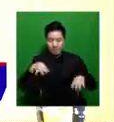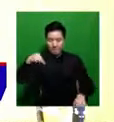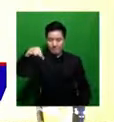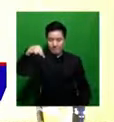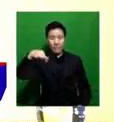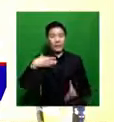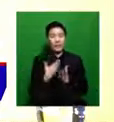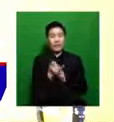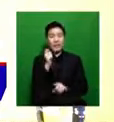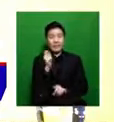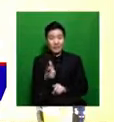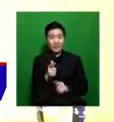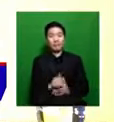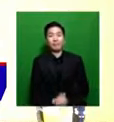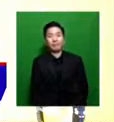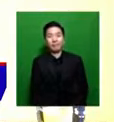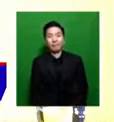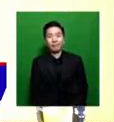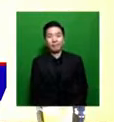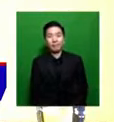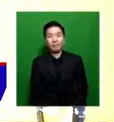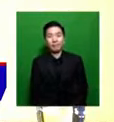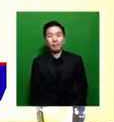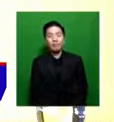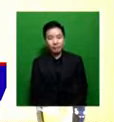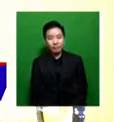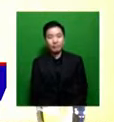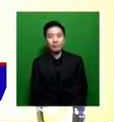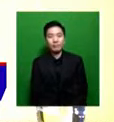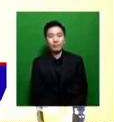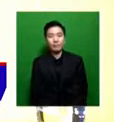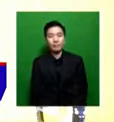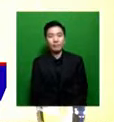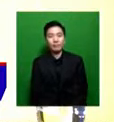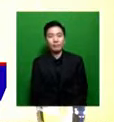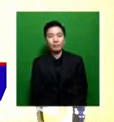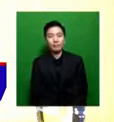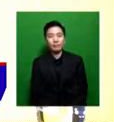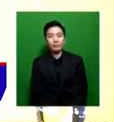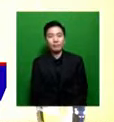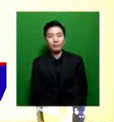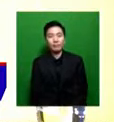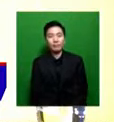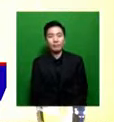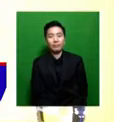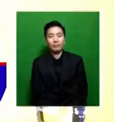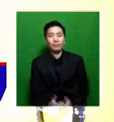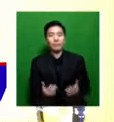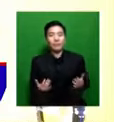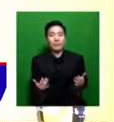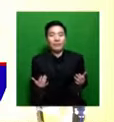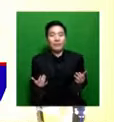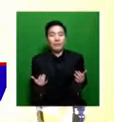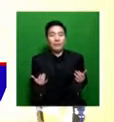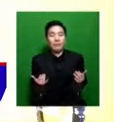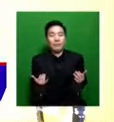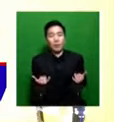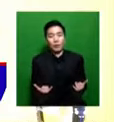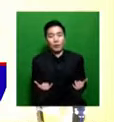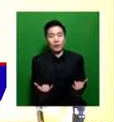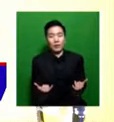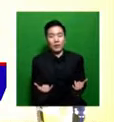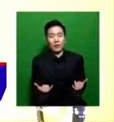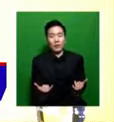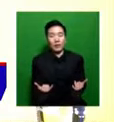น้ำประปาตรงนี้น่าจะใช้